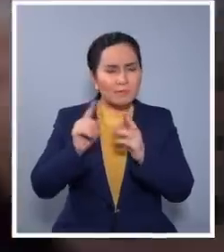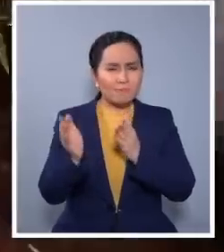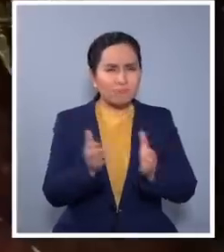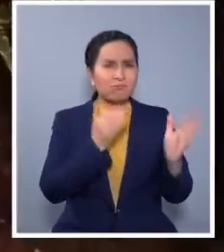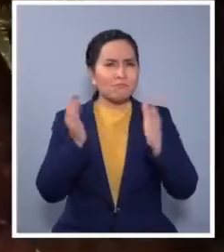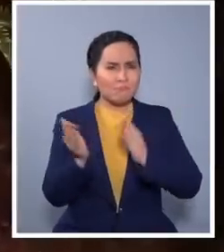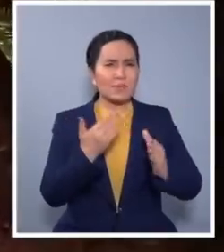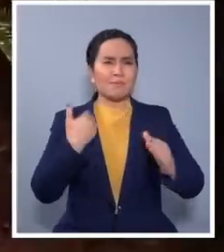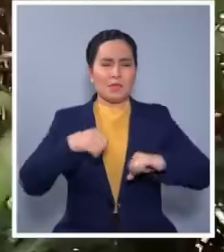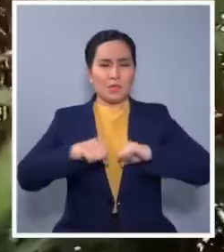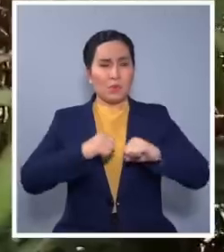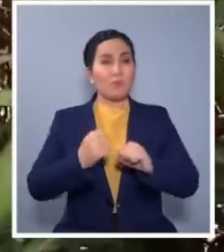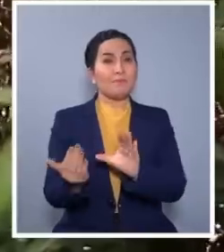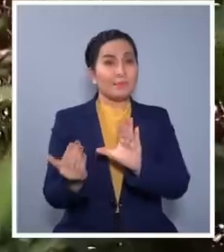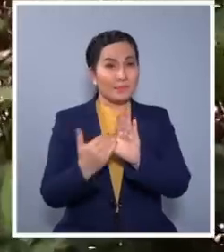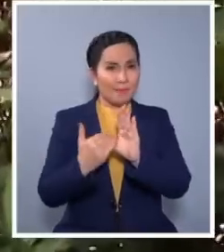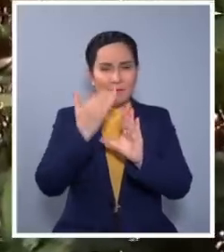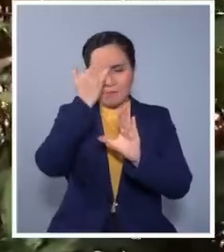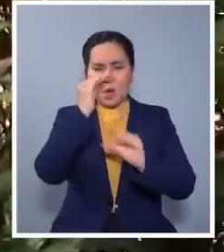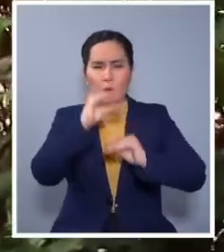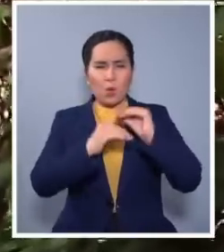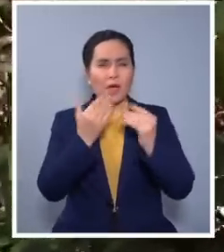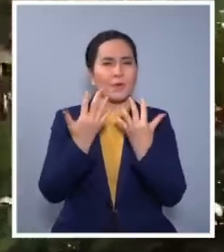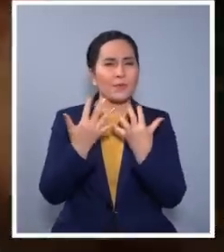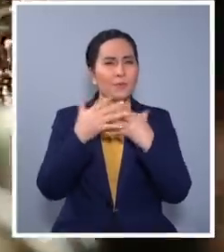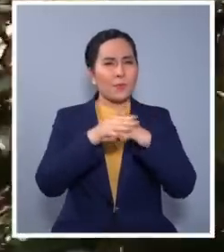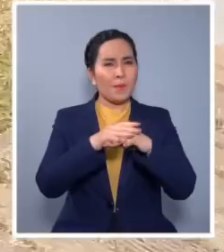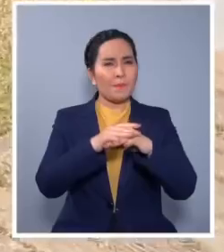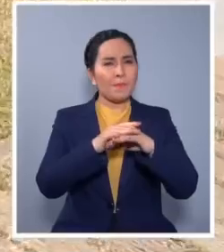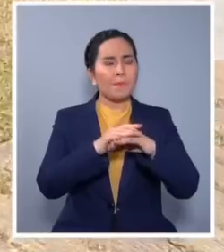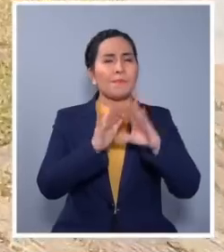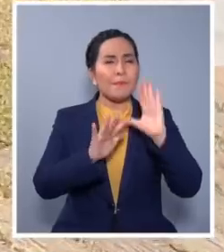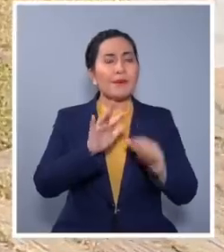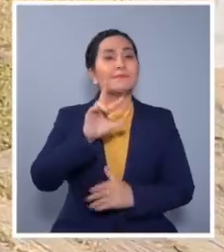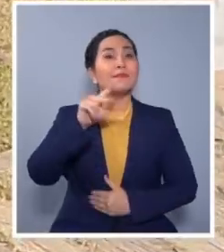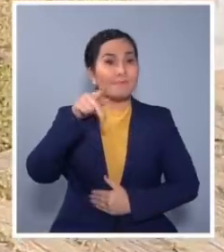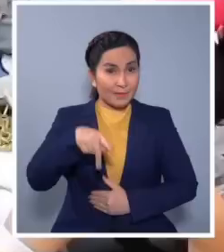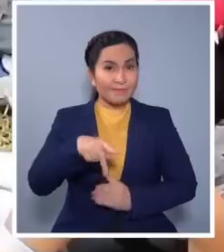จะมีเยาวชนที่สมัครเข้าร่วมโครงการเนี่ยนะครับประมาณ 3,000 คน